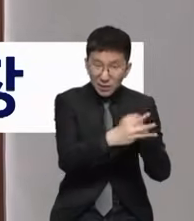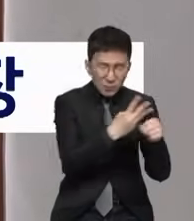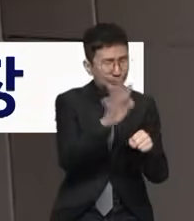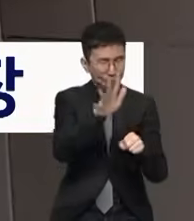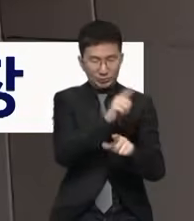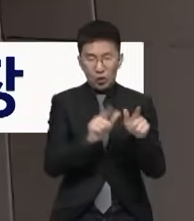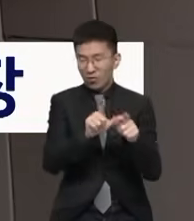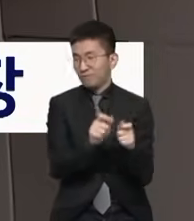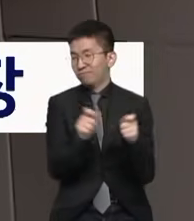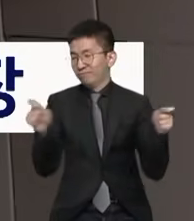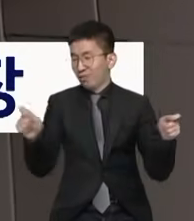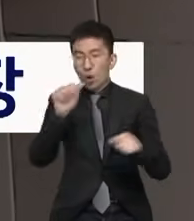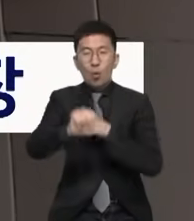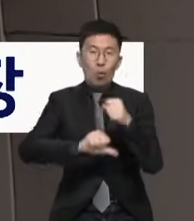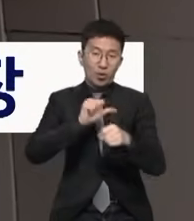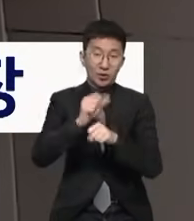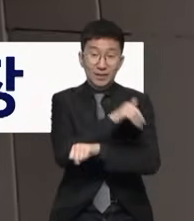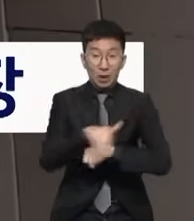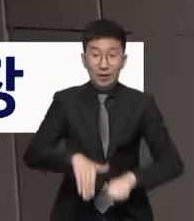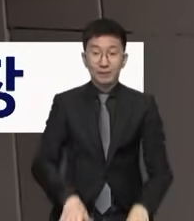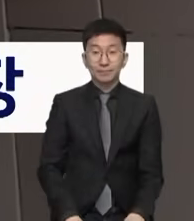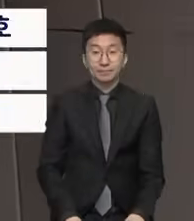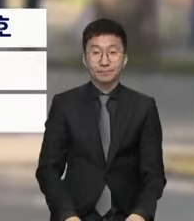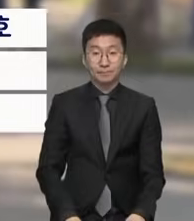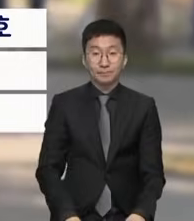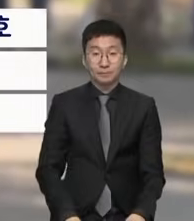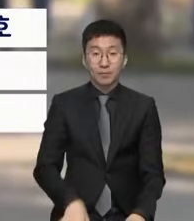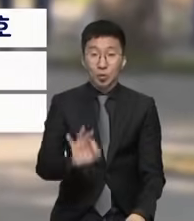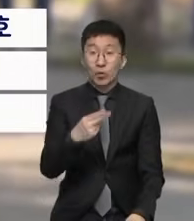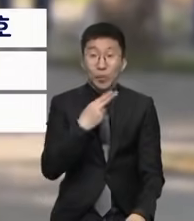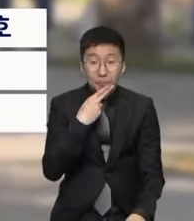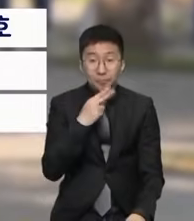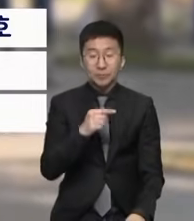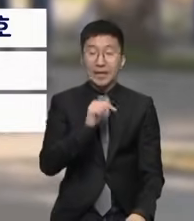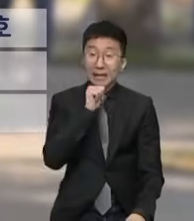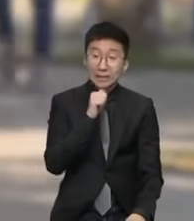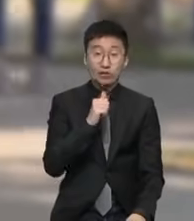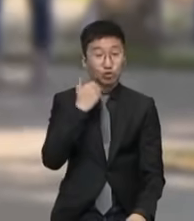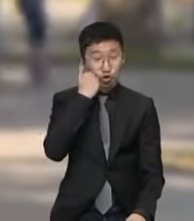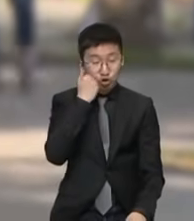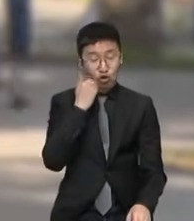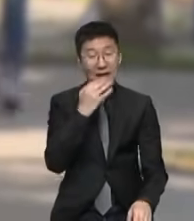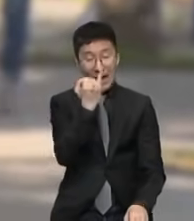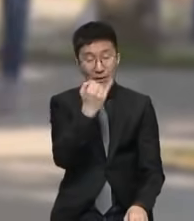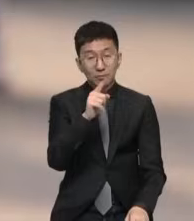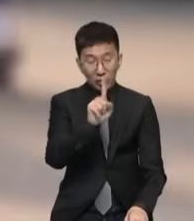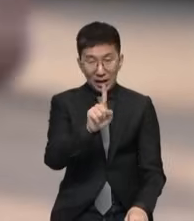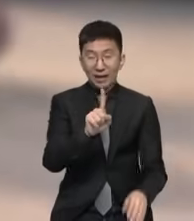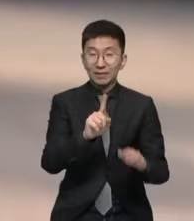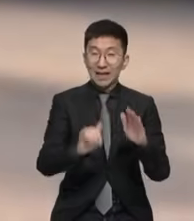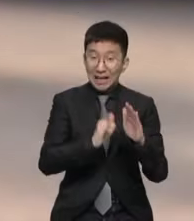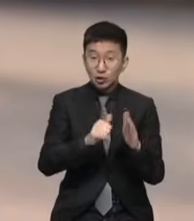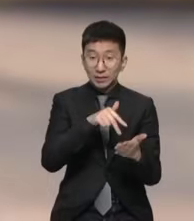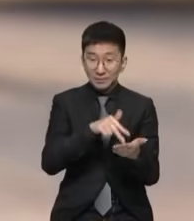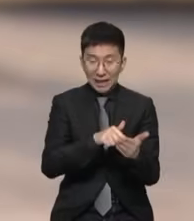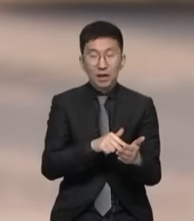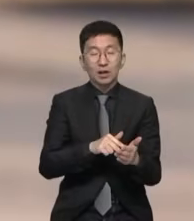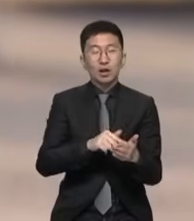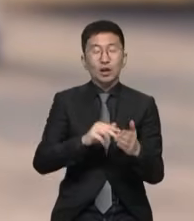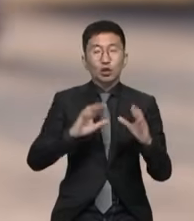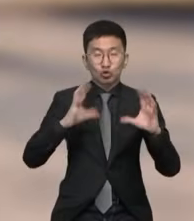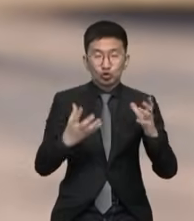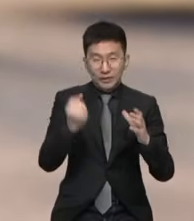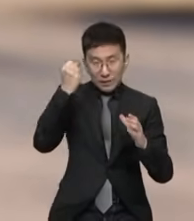연장하는 주거 안정 대책도 마련했습니다. 저소득 한부모 가구 자녀에겐 국공립 유치원 우선 입학 기회를 보장하고 사립